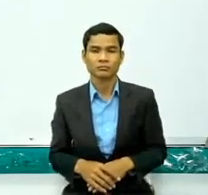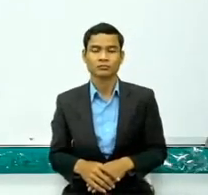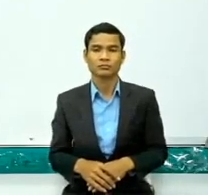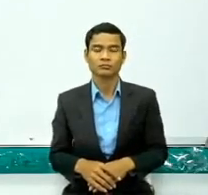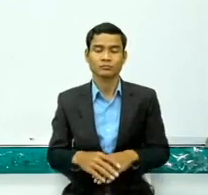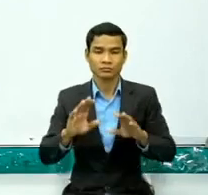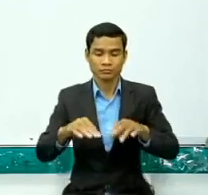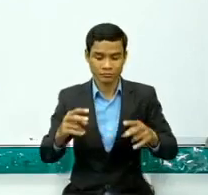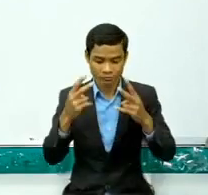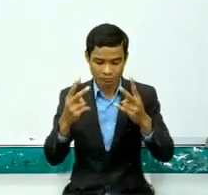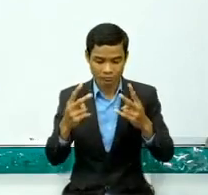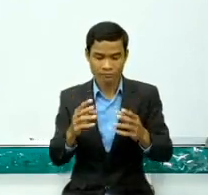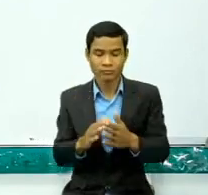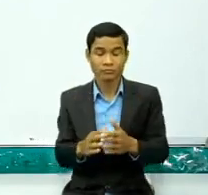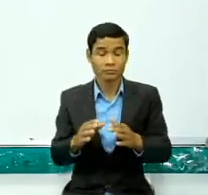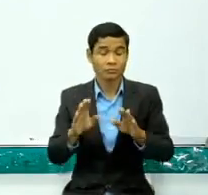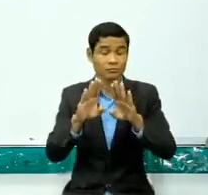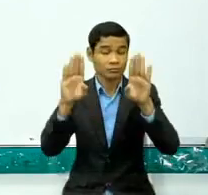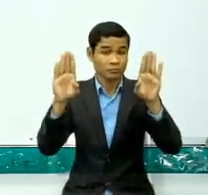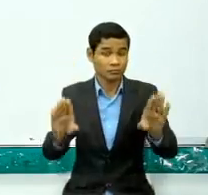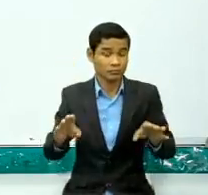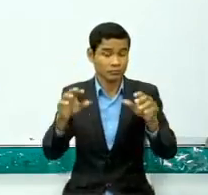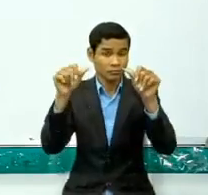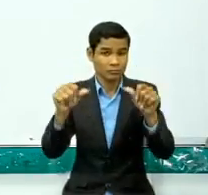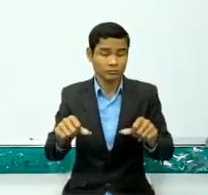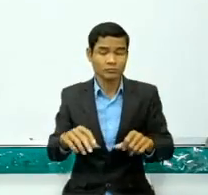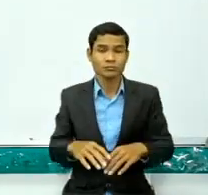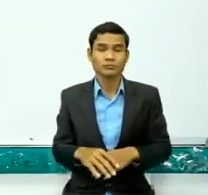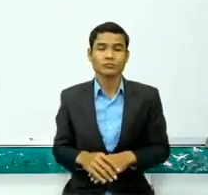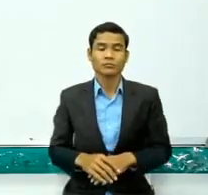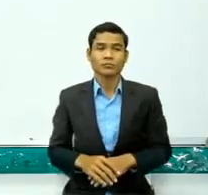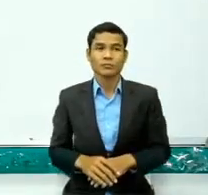កូនត្រៀមមើលតារាងនៅលើក្តារខៀន